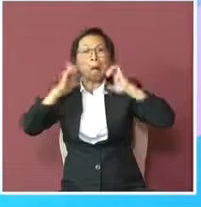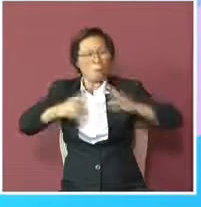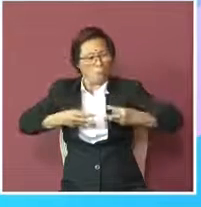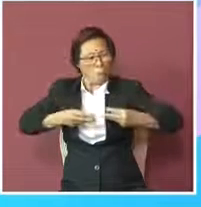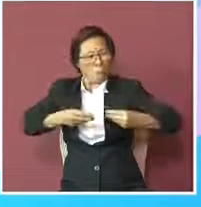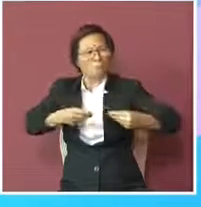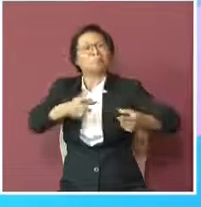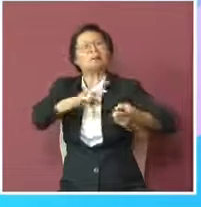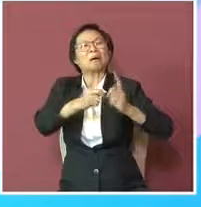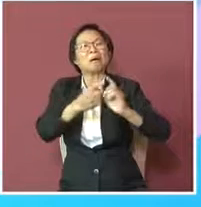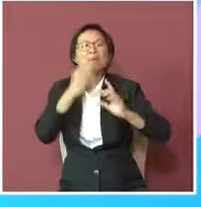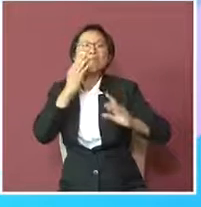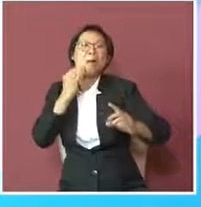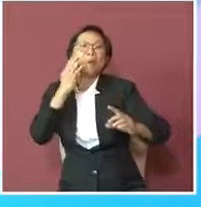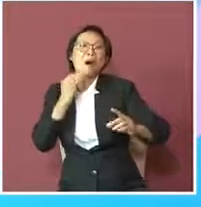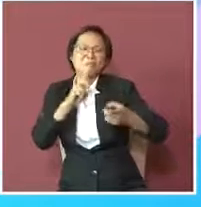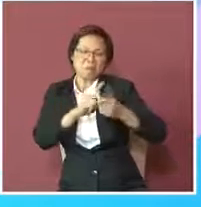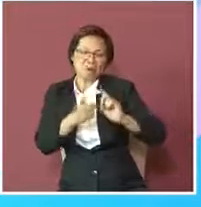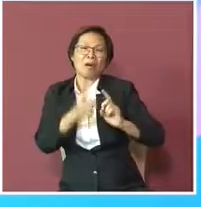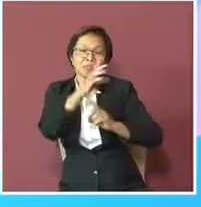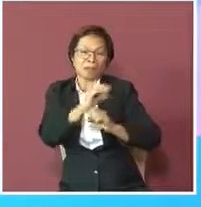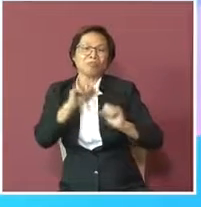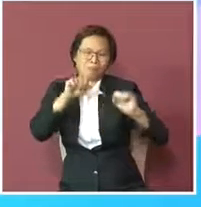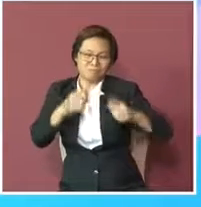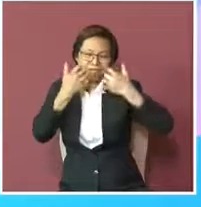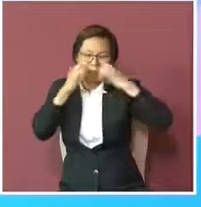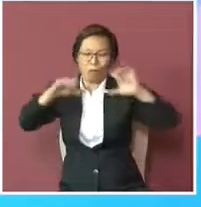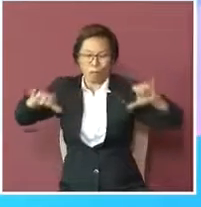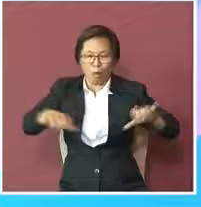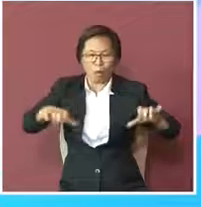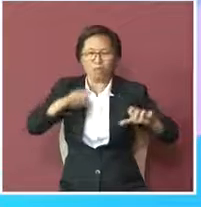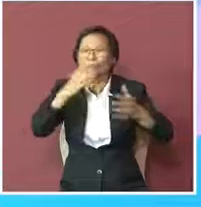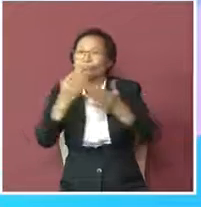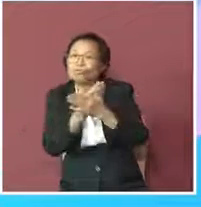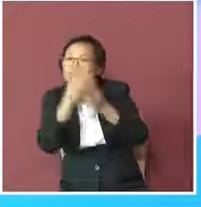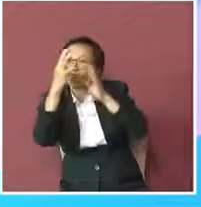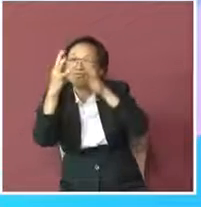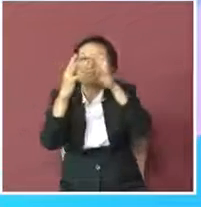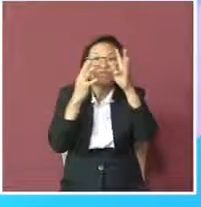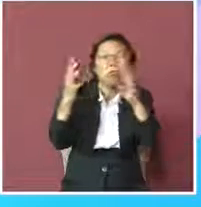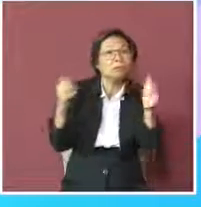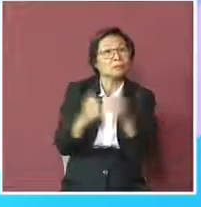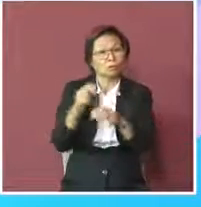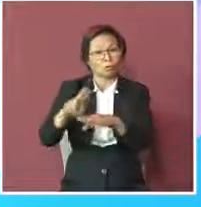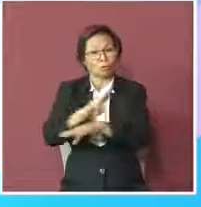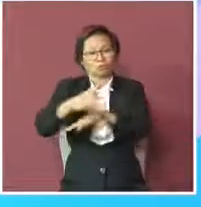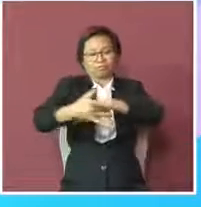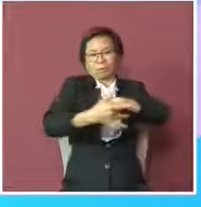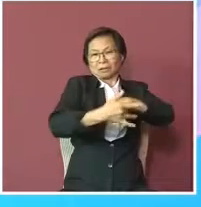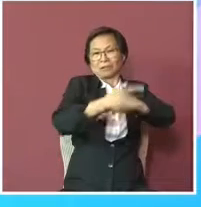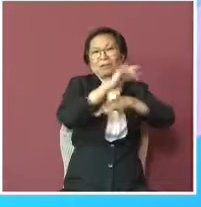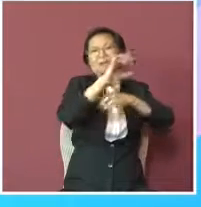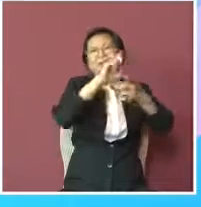pengetahuan dan kemarin digital Setia berupaya menghasilkan inovasi dengan menggunakan teknologi